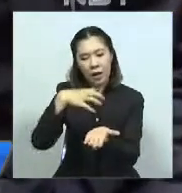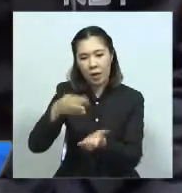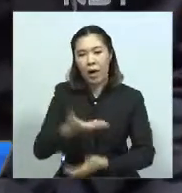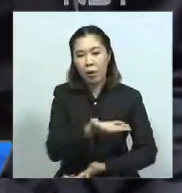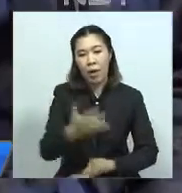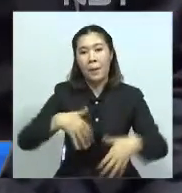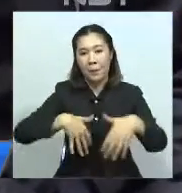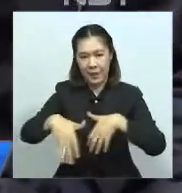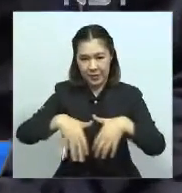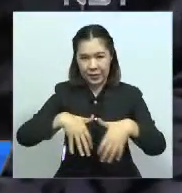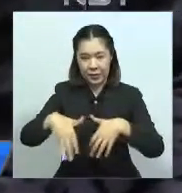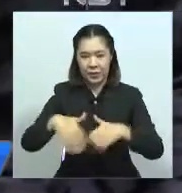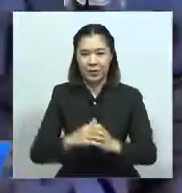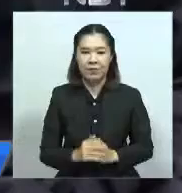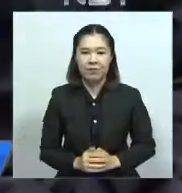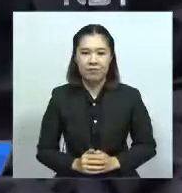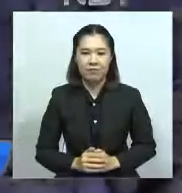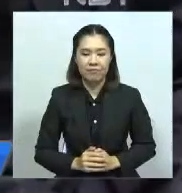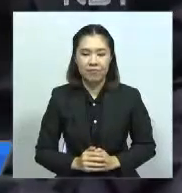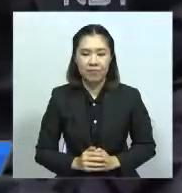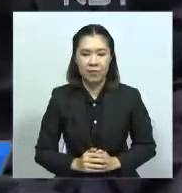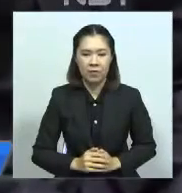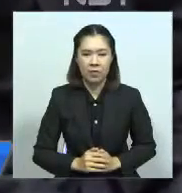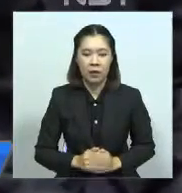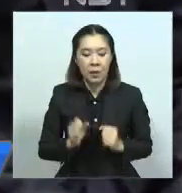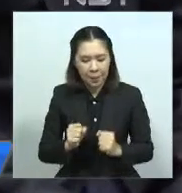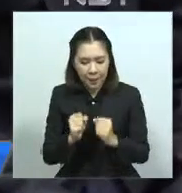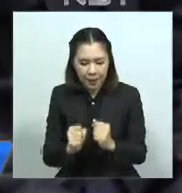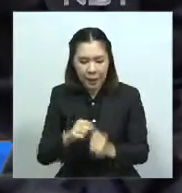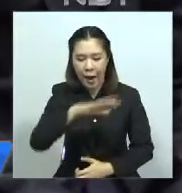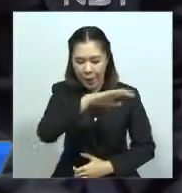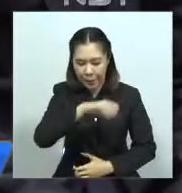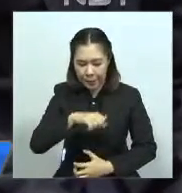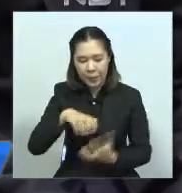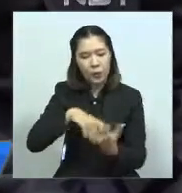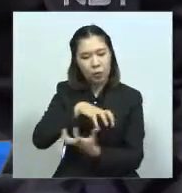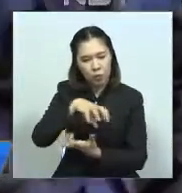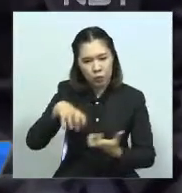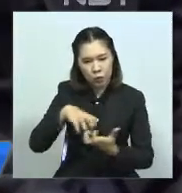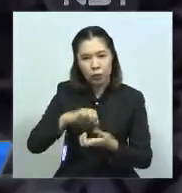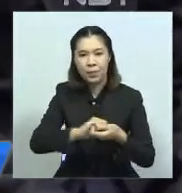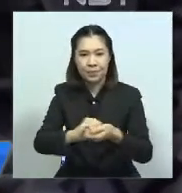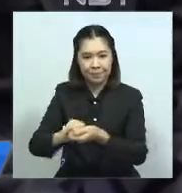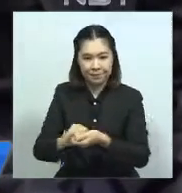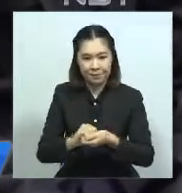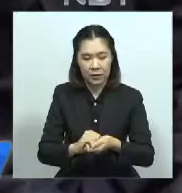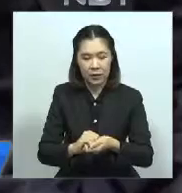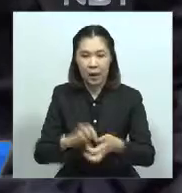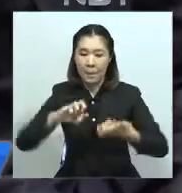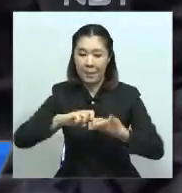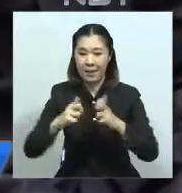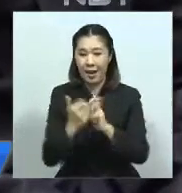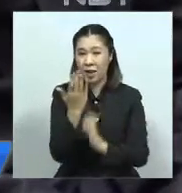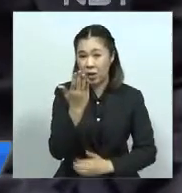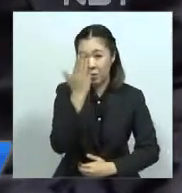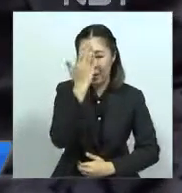นดังนั้นก็เป็นเรื่องที่จะต้องเอามาพยายามผสมผสานกันนะครับปัญหาเฉพาะหน้าที่สุดนโยบ